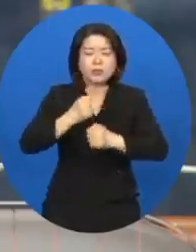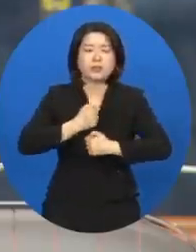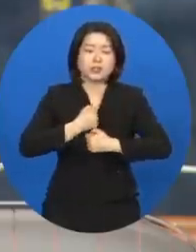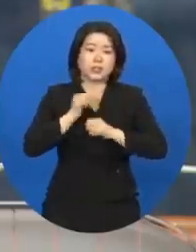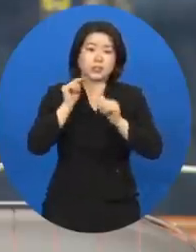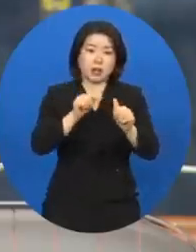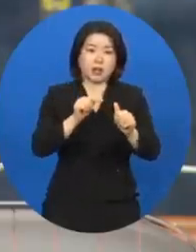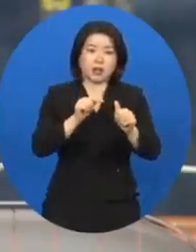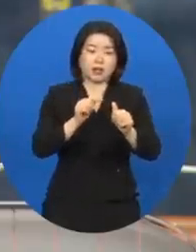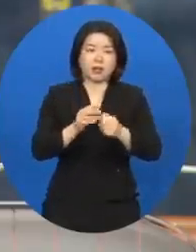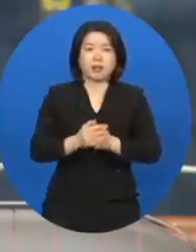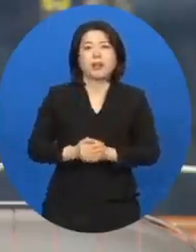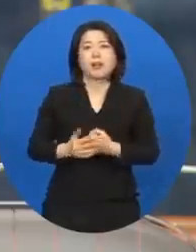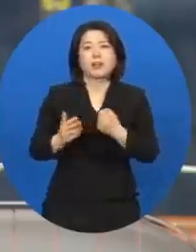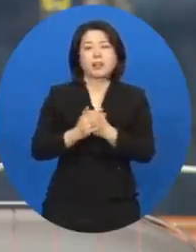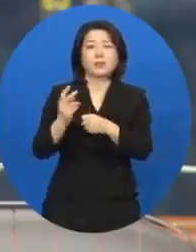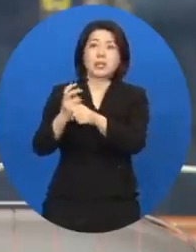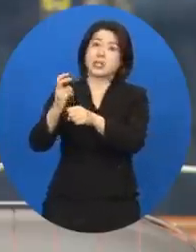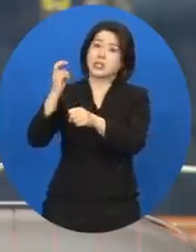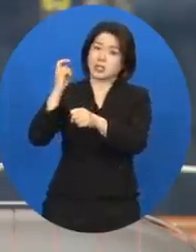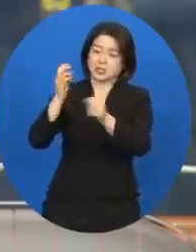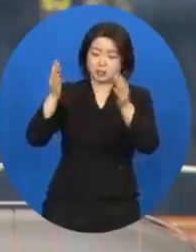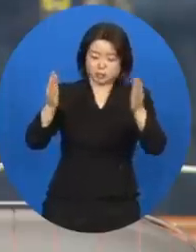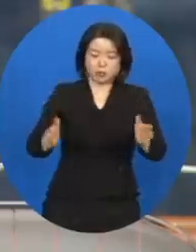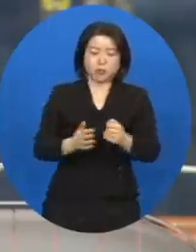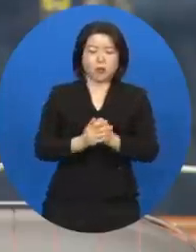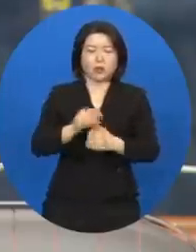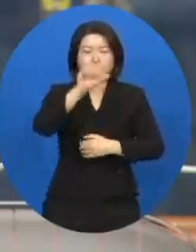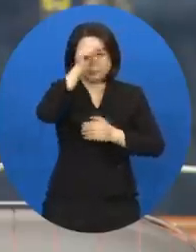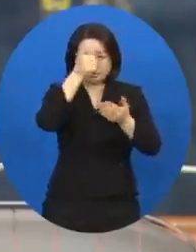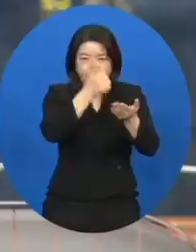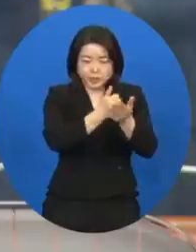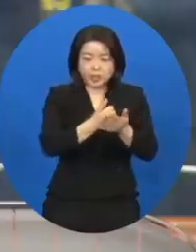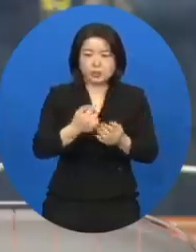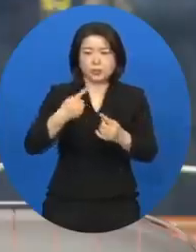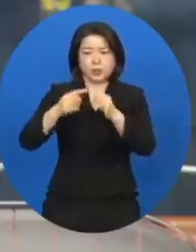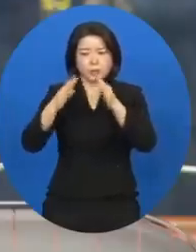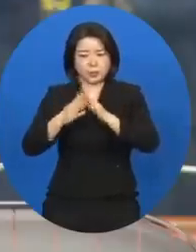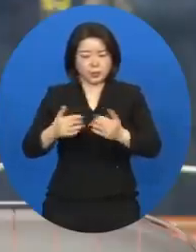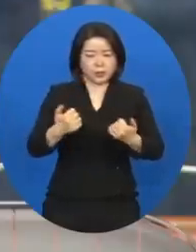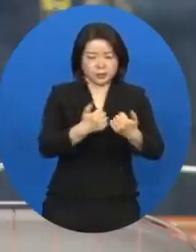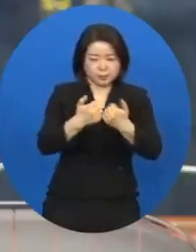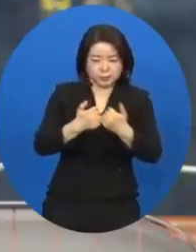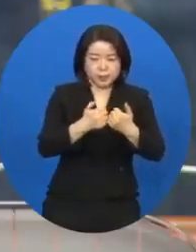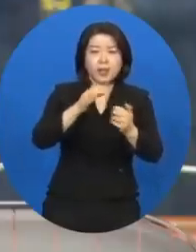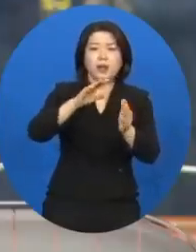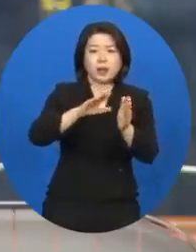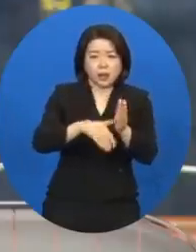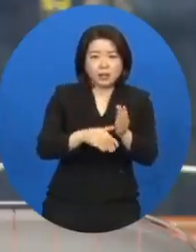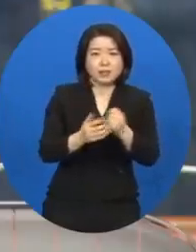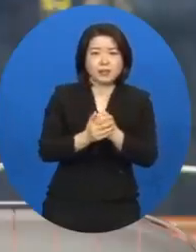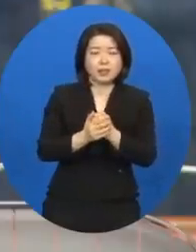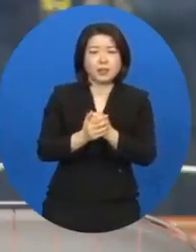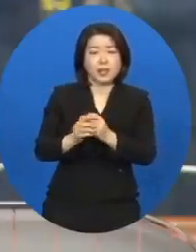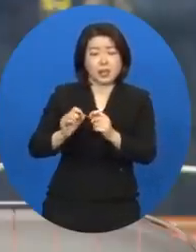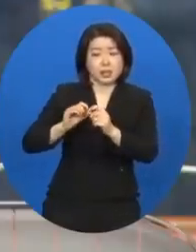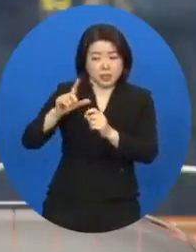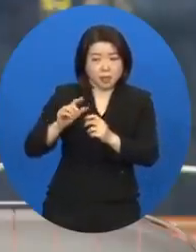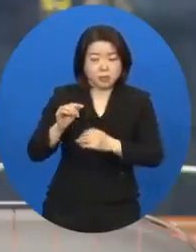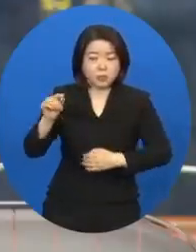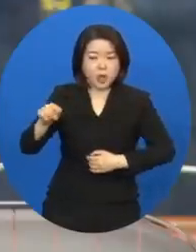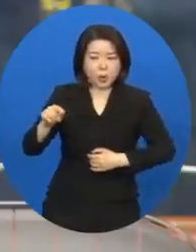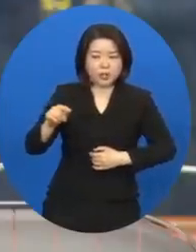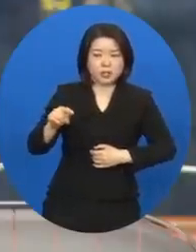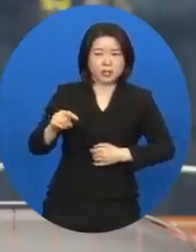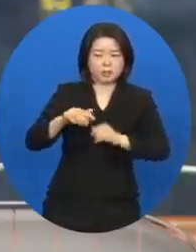그래서 지난 20년 동안 장로님들과 교회 일을 의논하면서 거의 여기에 목숨을